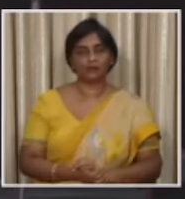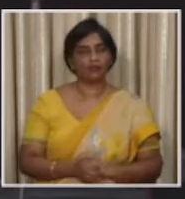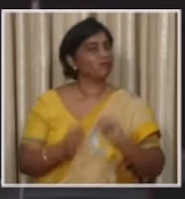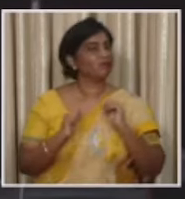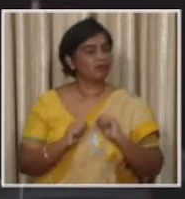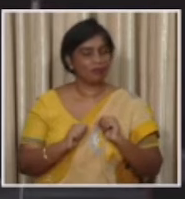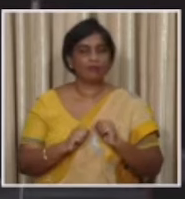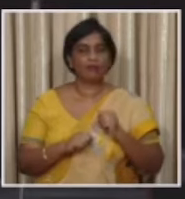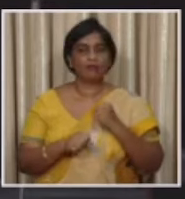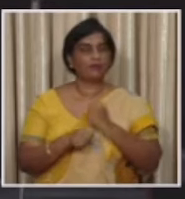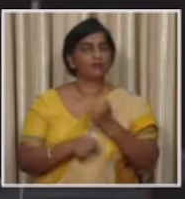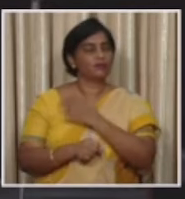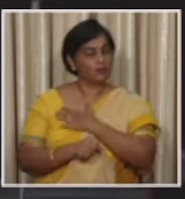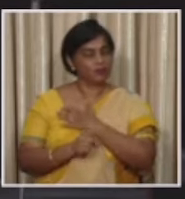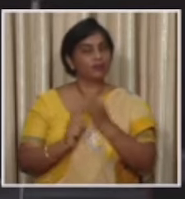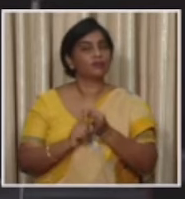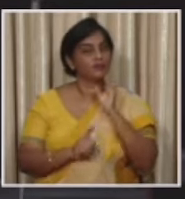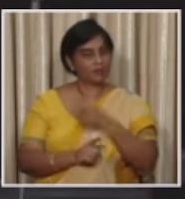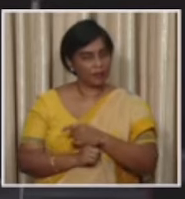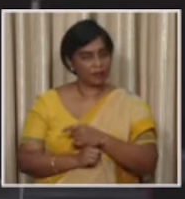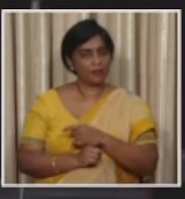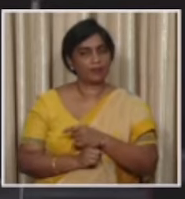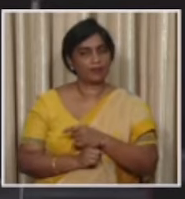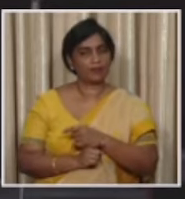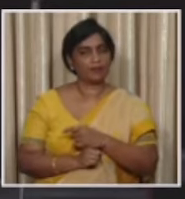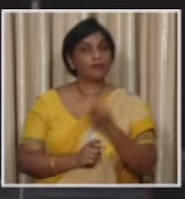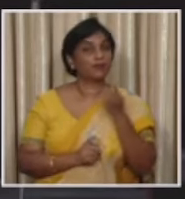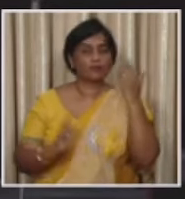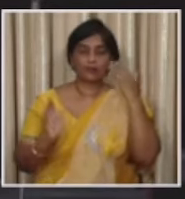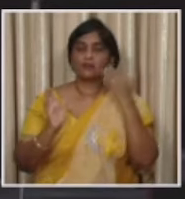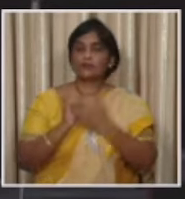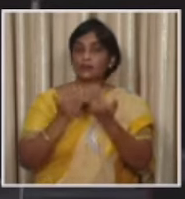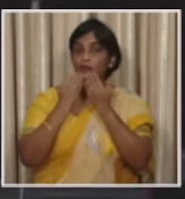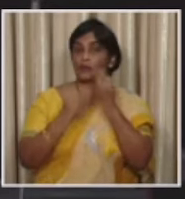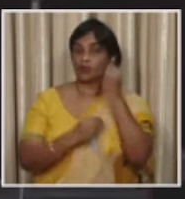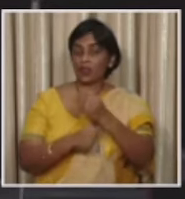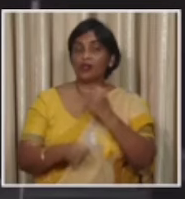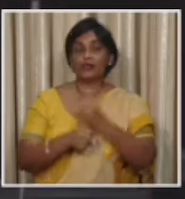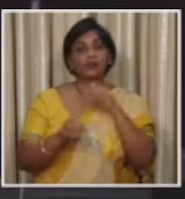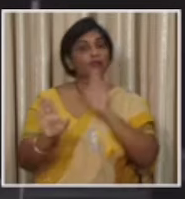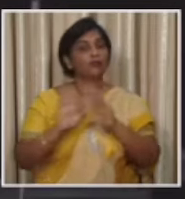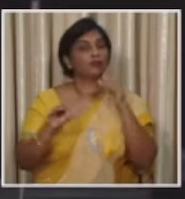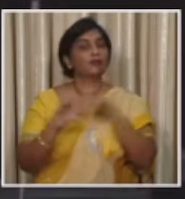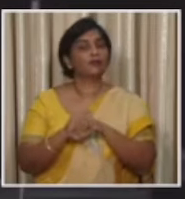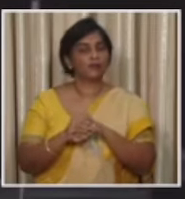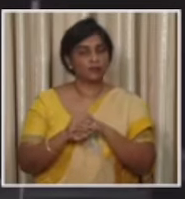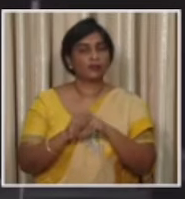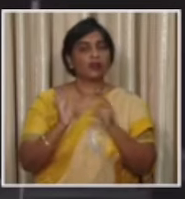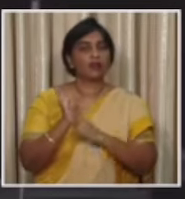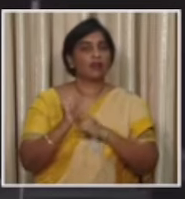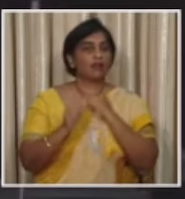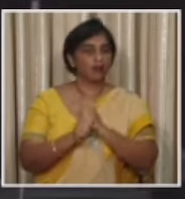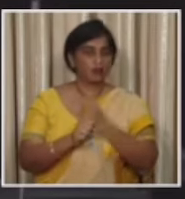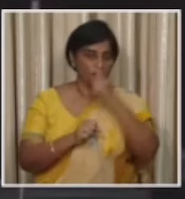මොකද ගෝඨාභය රාජපක්ෂ ජනාධිපතිතුමාට ආර්ථිකය පිළිබඳ උපදෙස් දුන්නේ, රාජ්‍ය පාලනය පිළිබඳ උපදෙස් දුන්නේ නාලක්